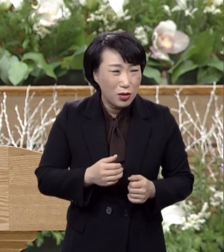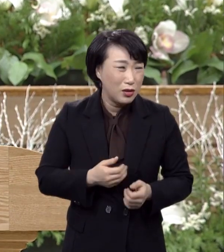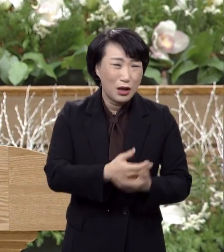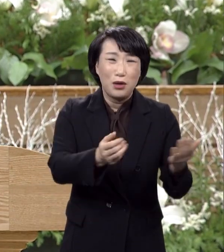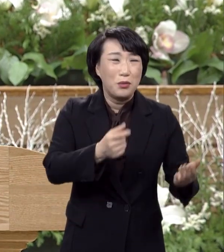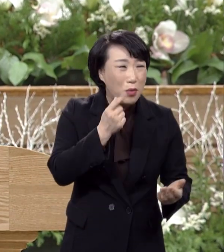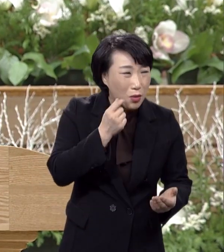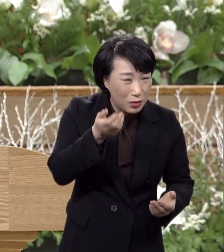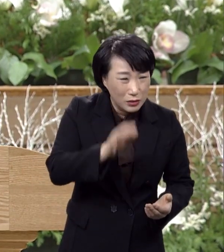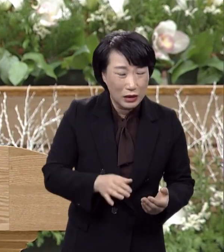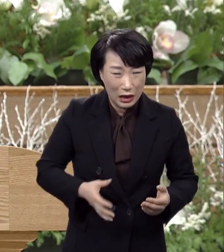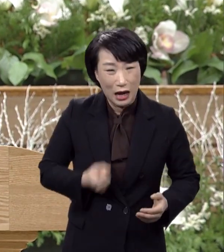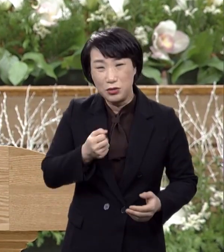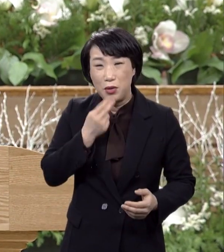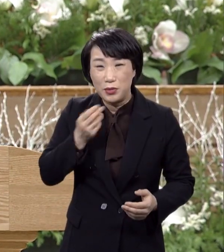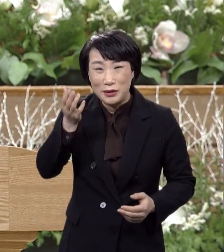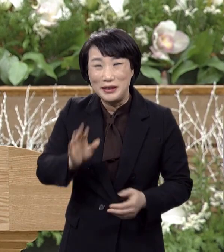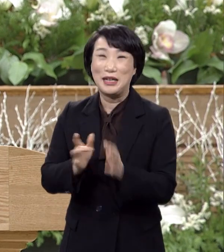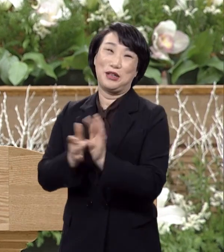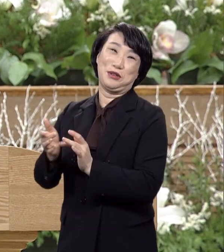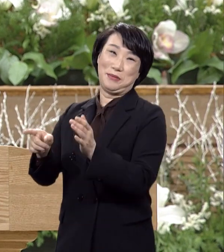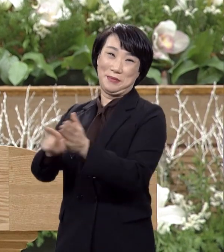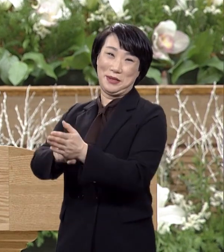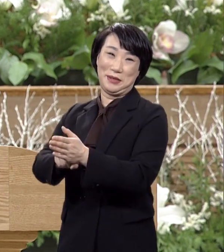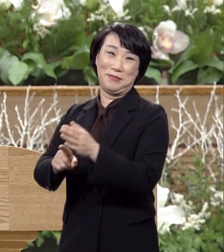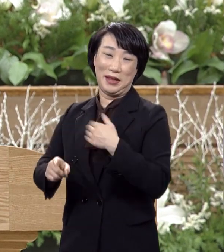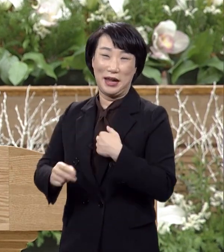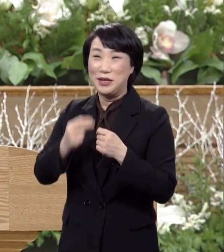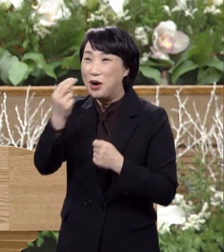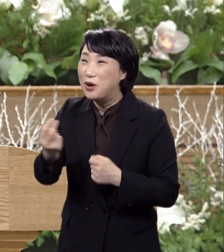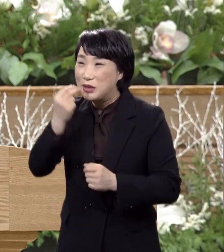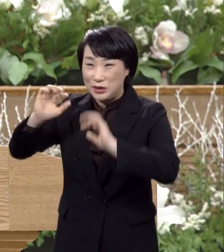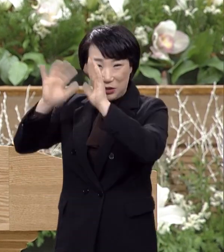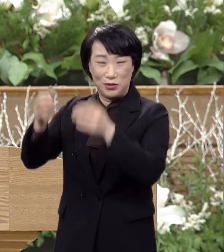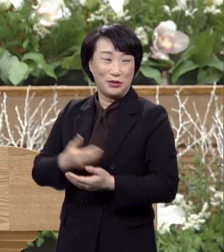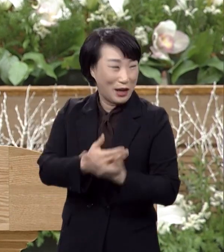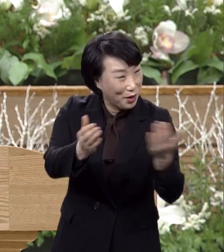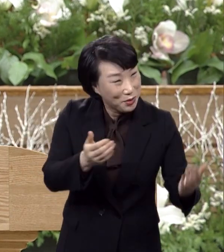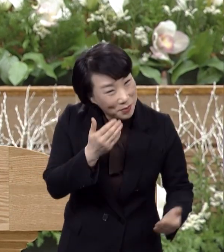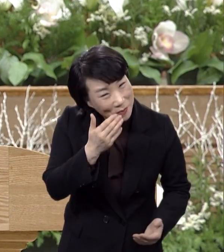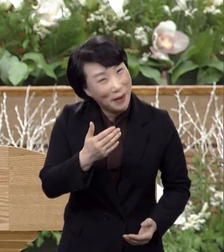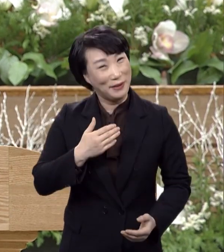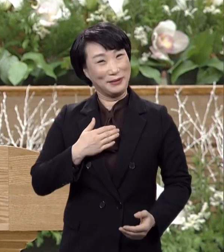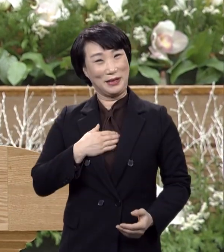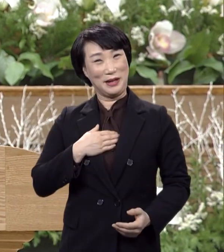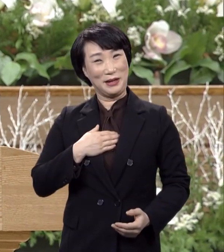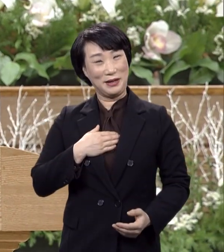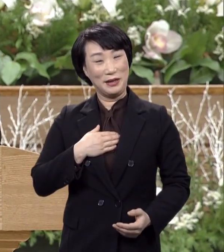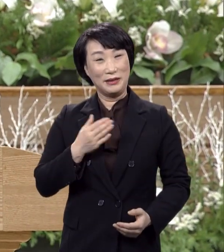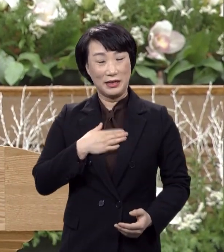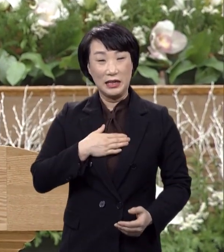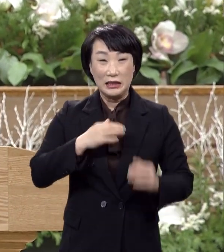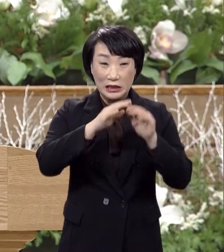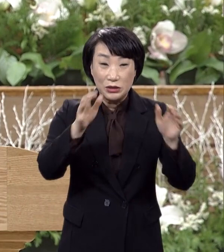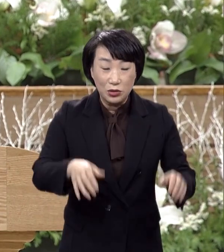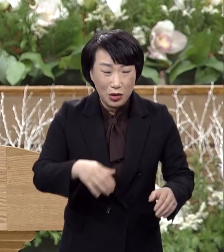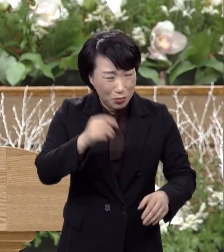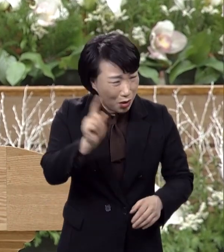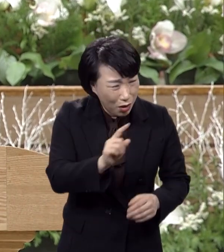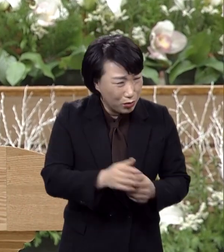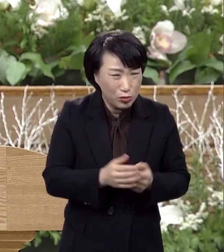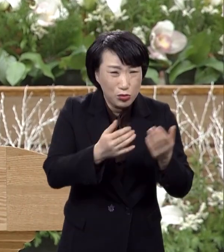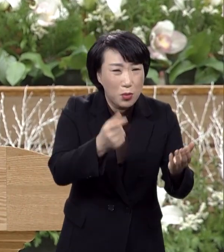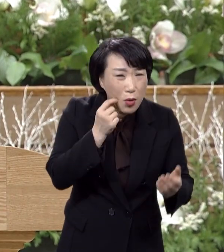없으나 예수라는 그를 믿음으로 영생과 천국을 줄 수 있고, 나는 이웃에게 아무것도 줄